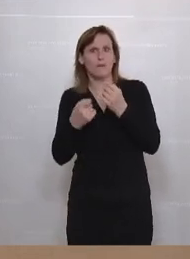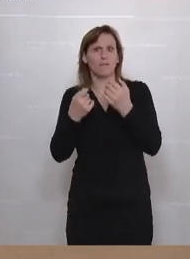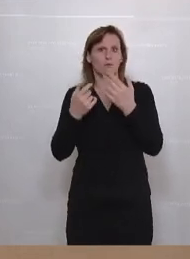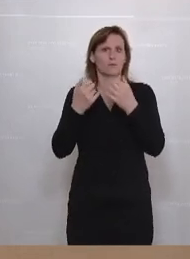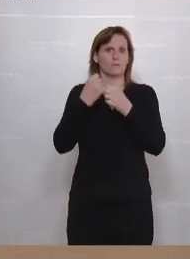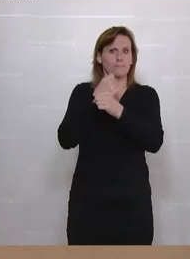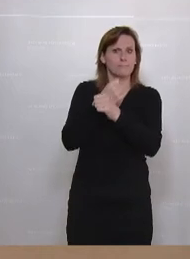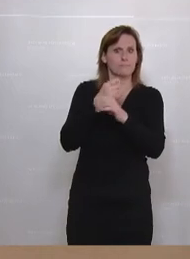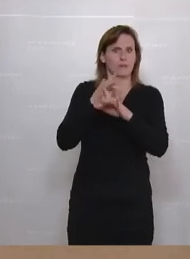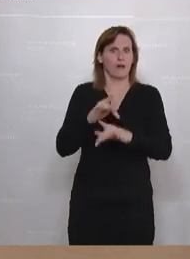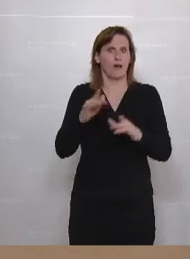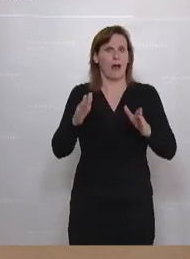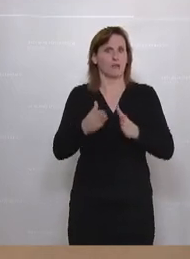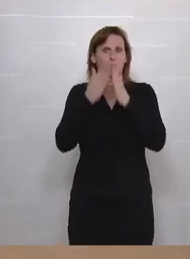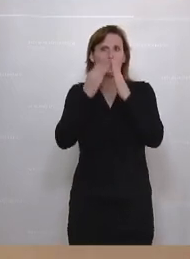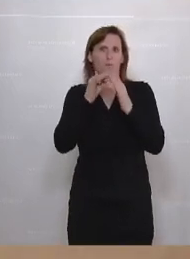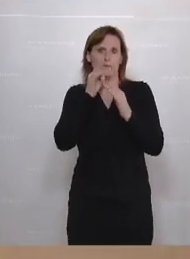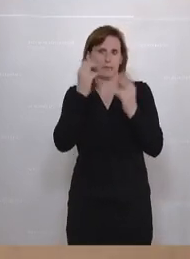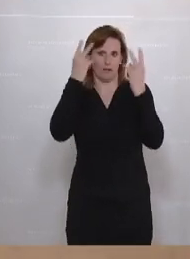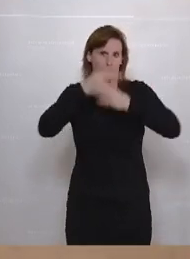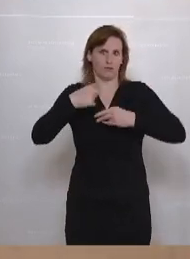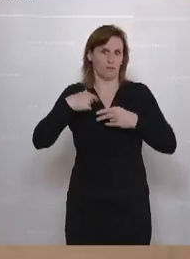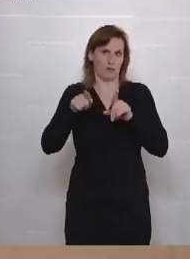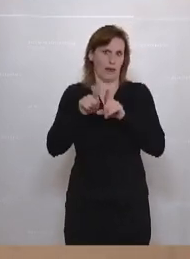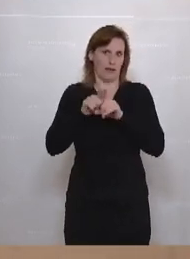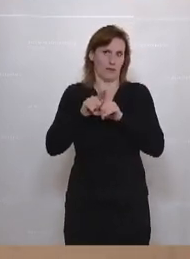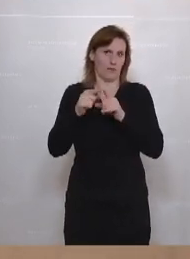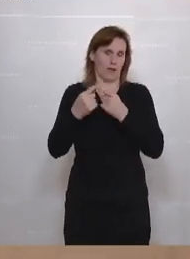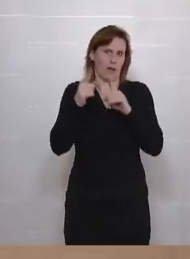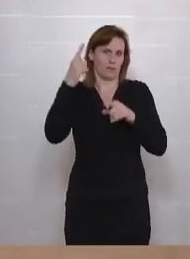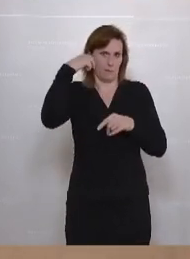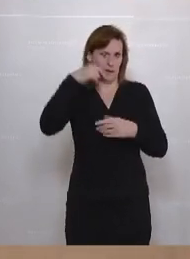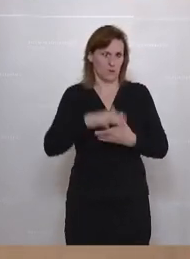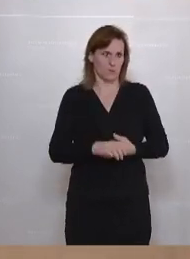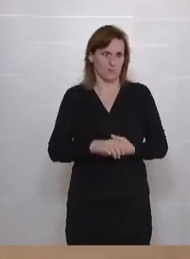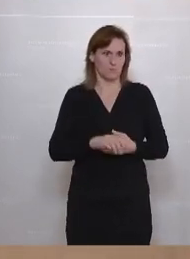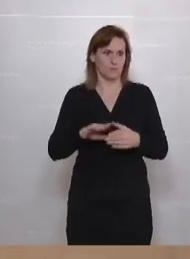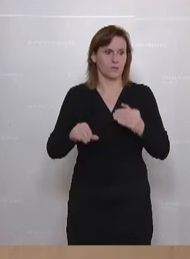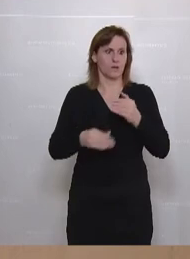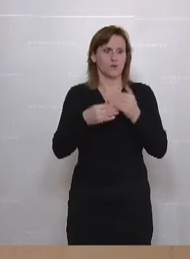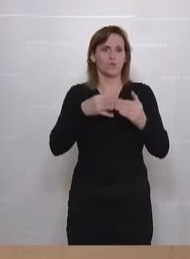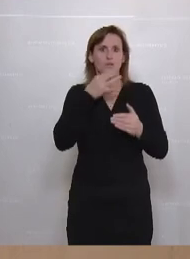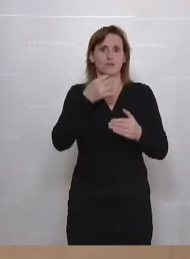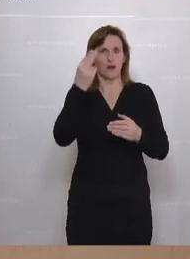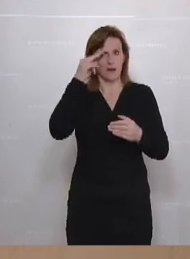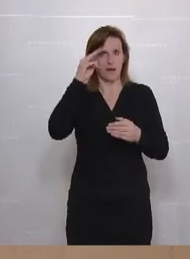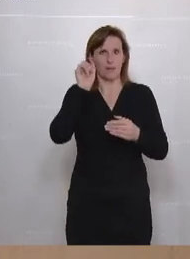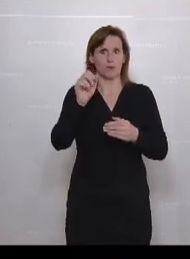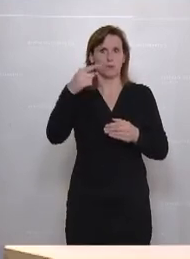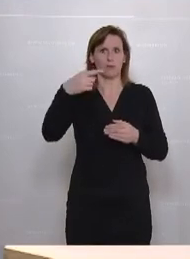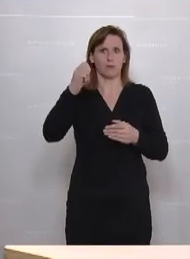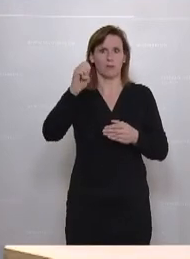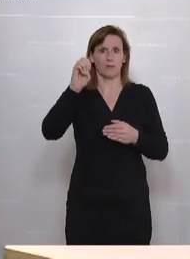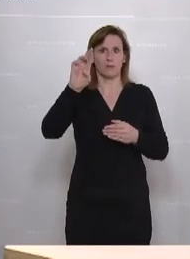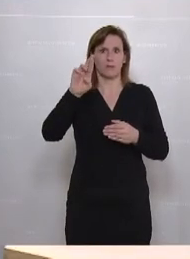nicht einverstanden sind. Nächste Frage stellt der Abgeordnete Gerstl. Zusatzfrage. Sehr geehrter Herr Bundesminister, möchte